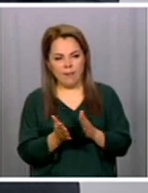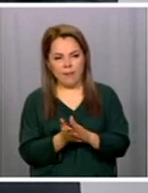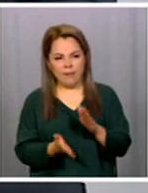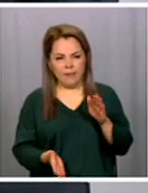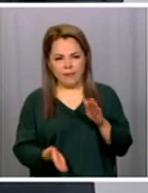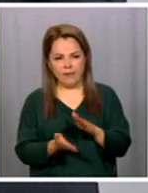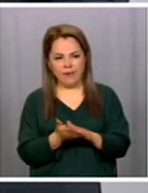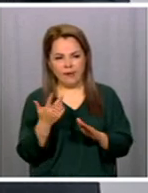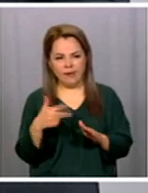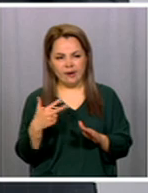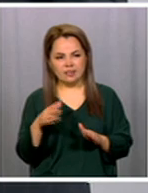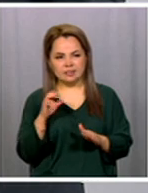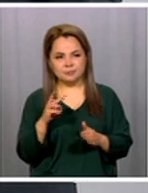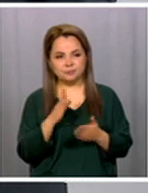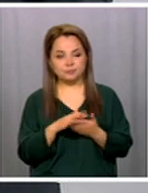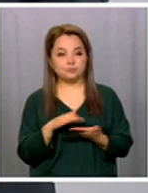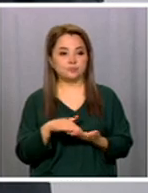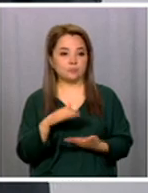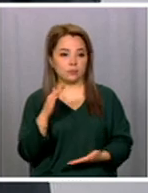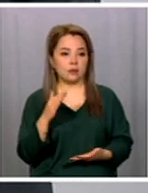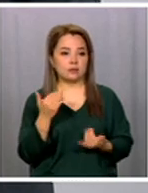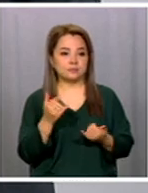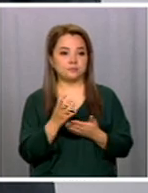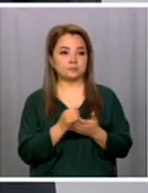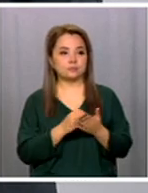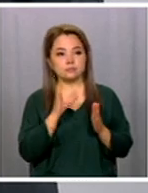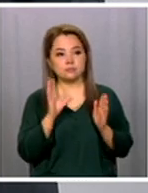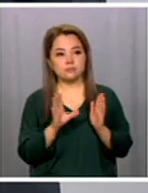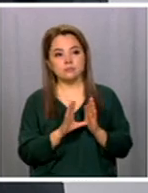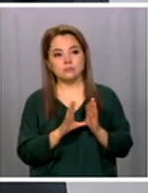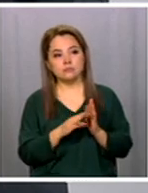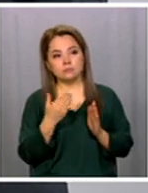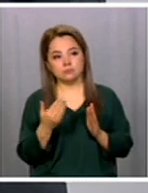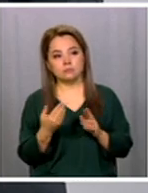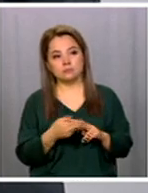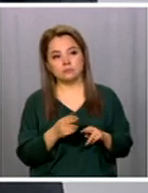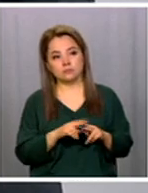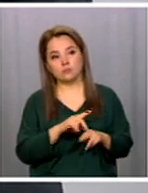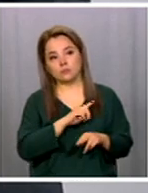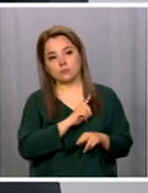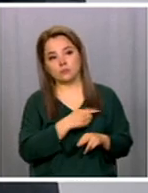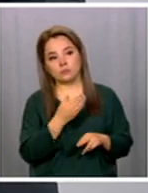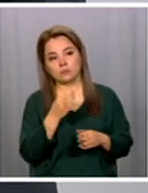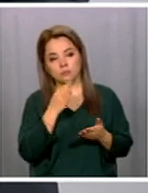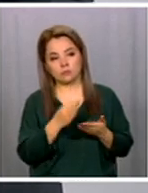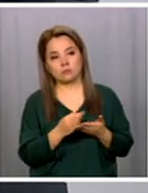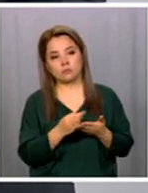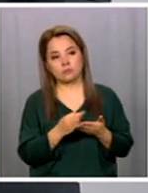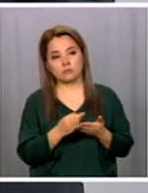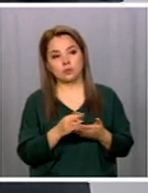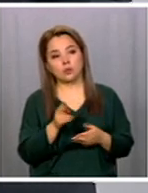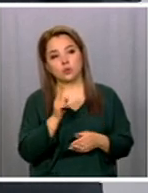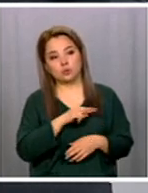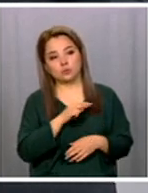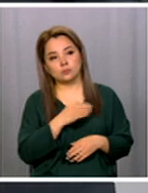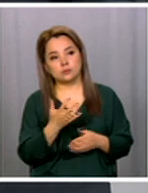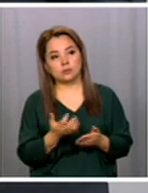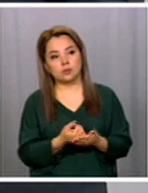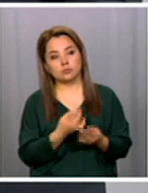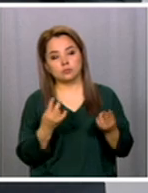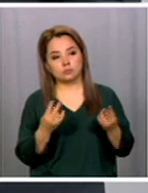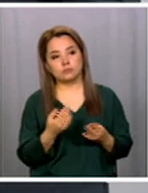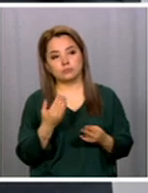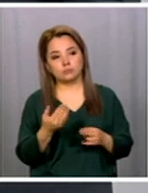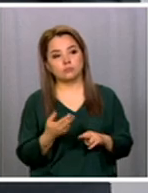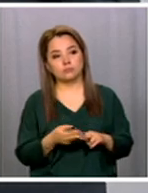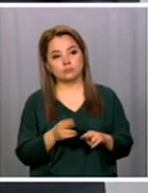сантиметрге ұзарады. Серппенің потенциалдық энергиясын және осы күштің жұмысын табуымыз қажет.